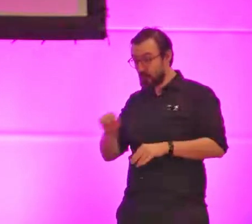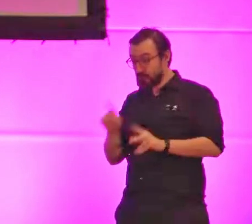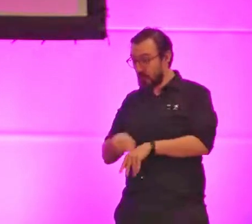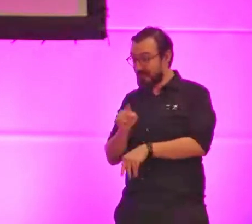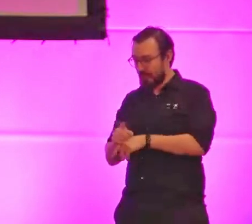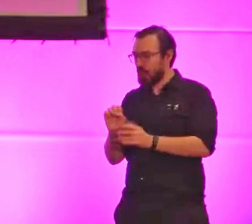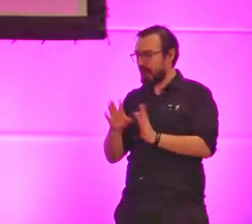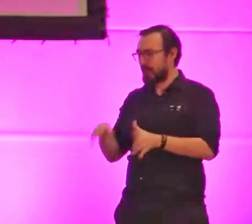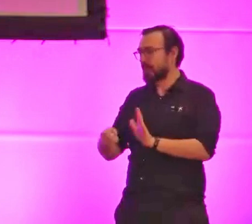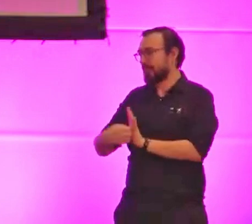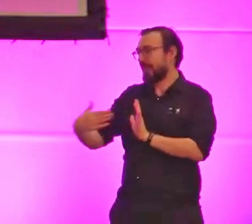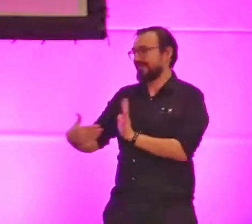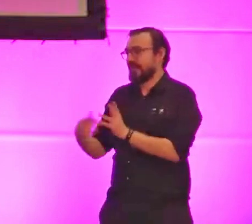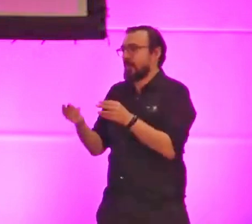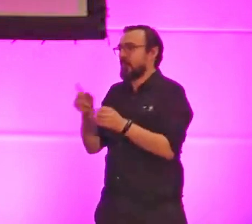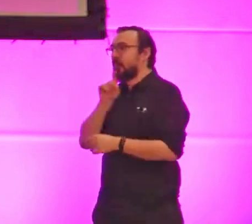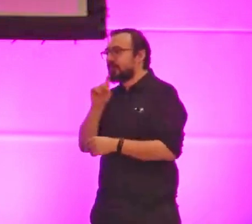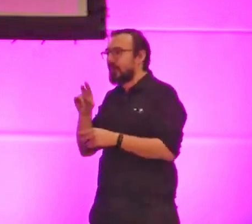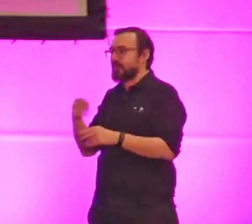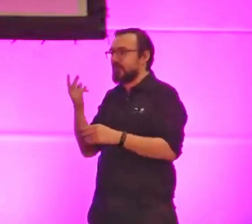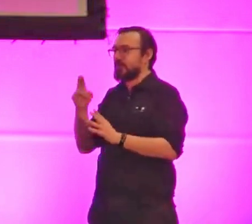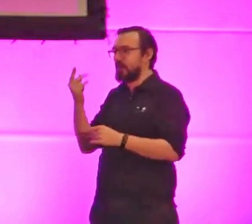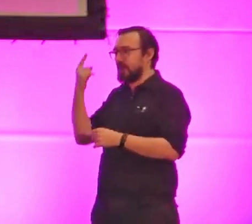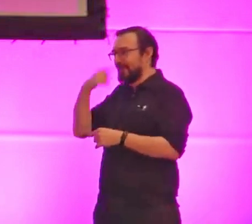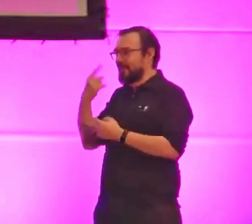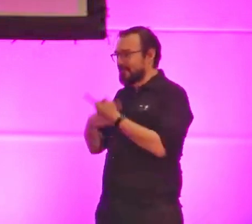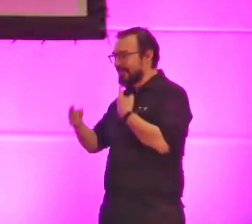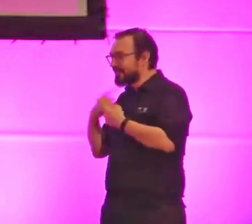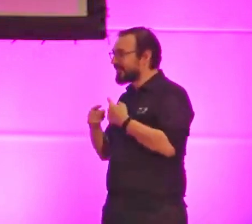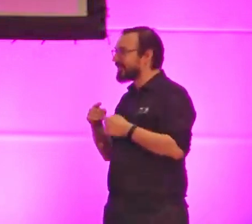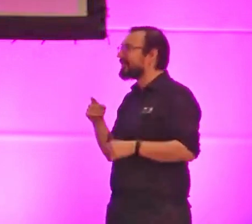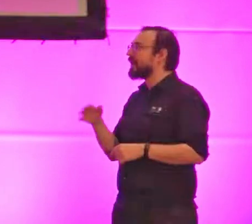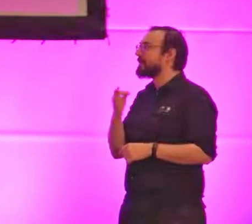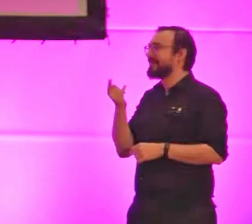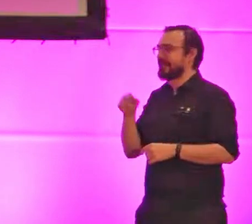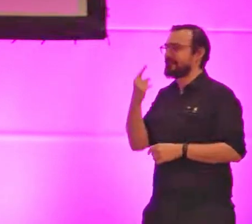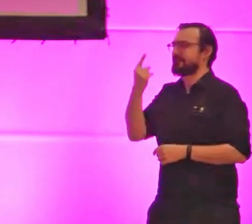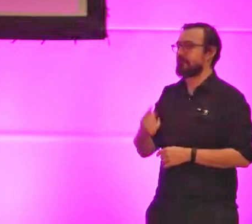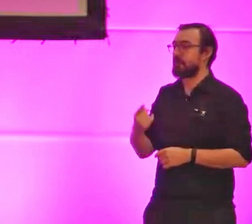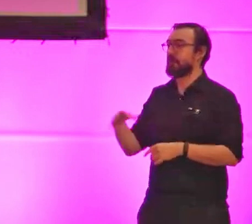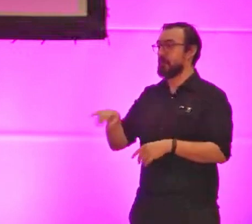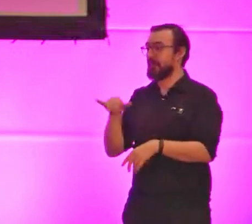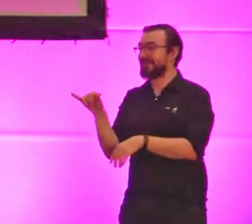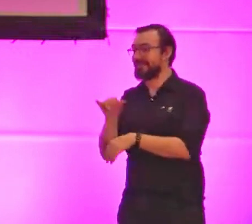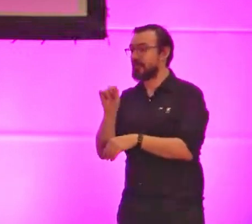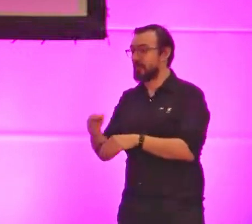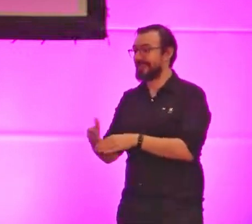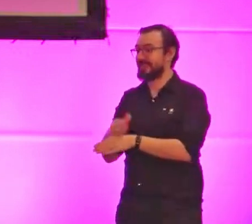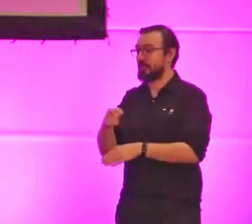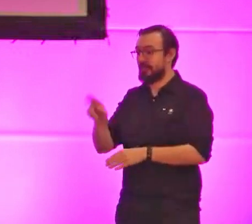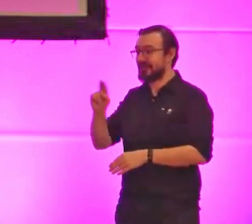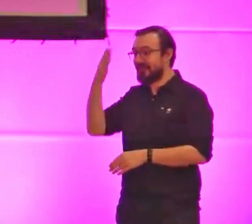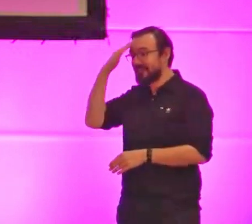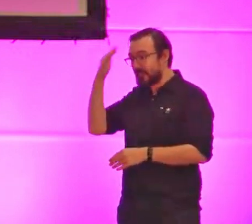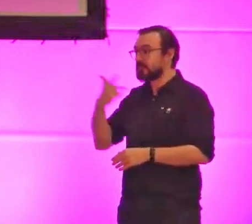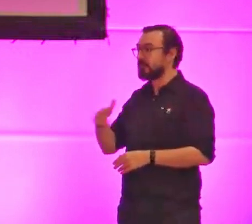tid för att det ändå har lett till åtal och huvudförhandling? Först blev de ju, först tog det 10 år innan de kanske ens visste